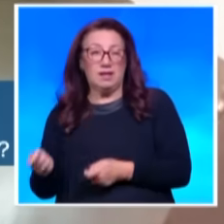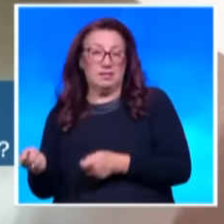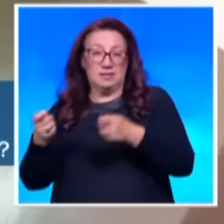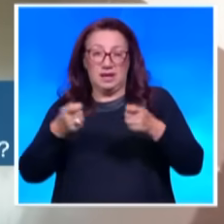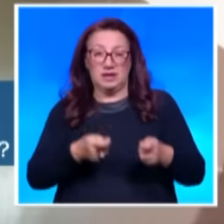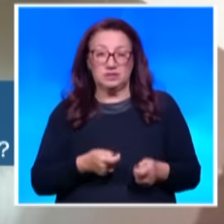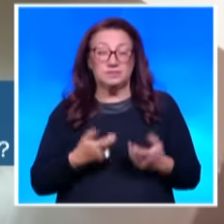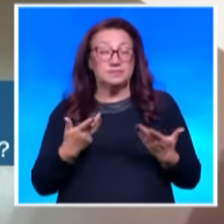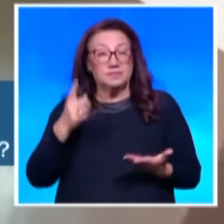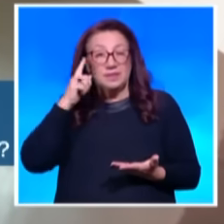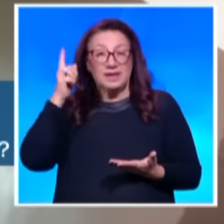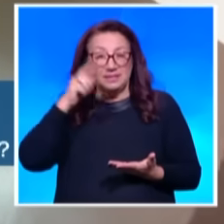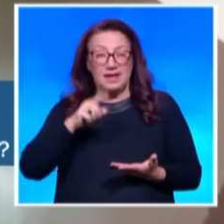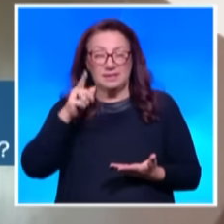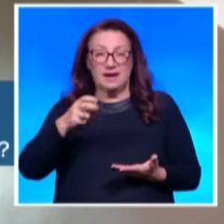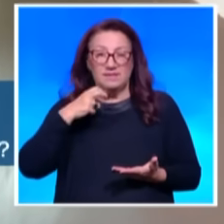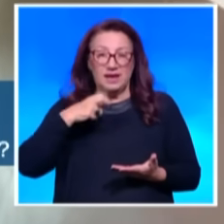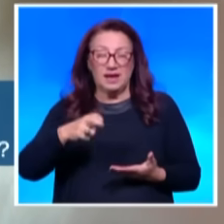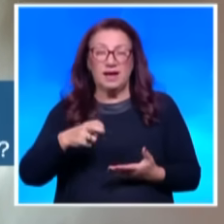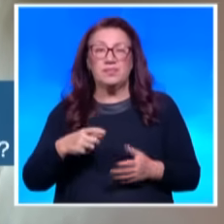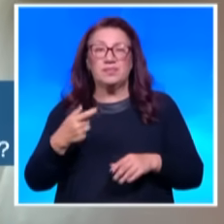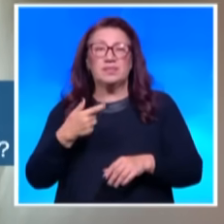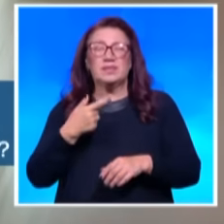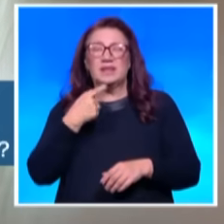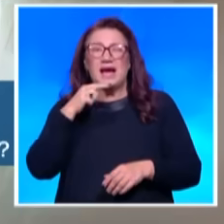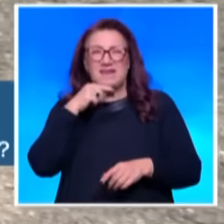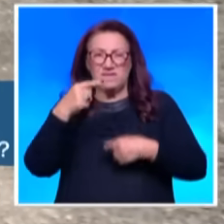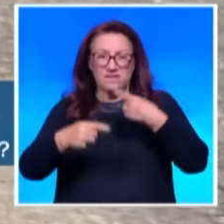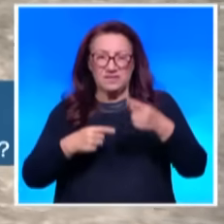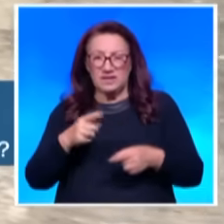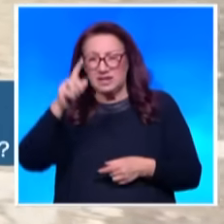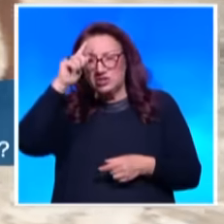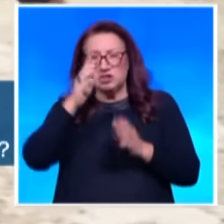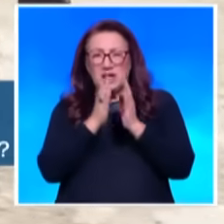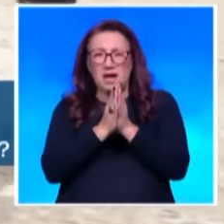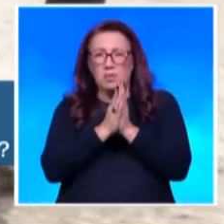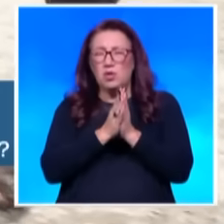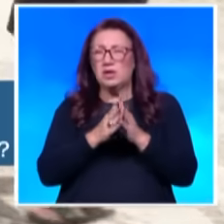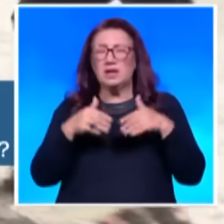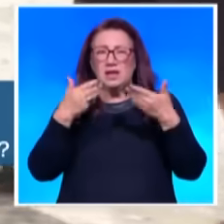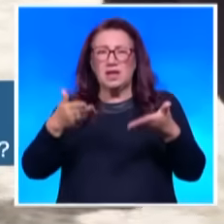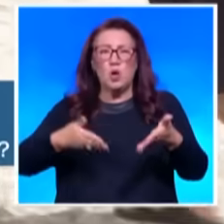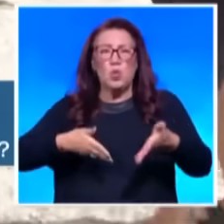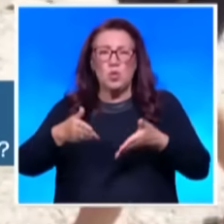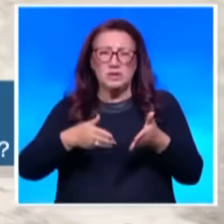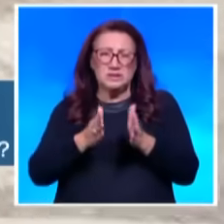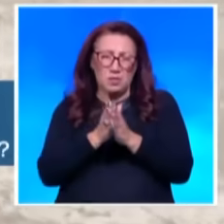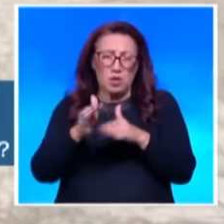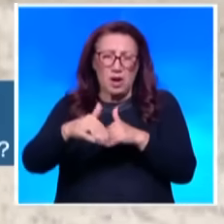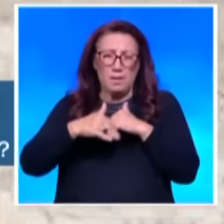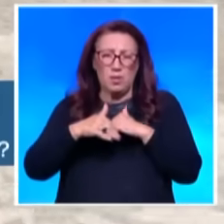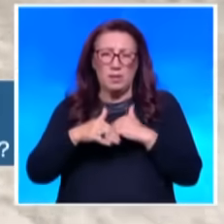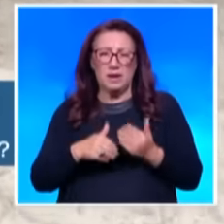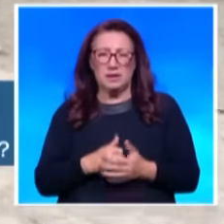Така в деня за хемодиализа Звезда търси напознати на улицата, в чиято помощ да изведе майка си от къщи.